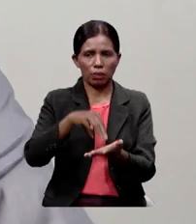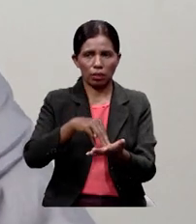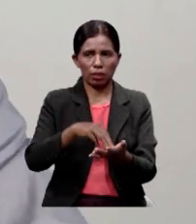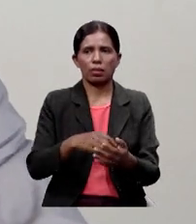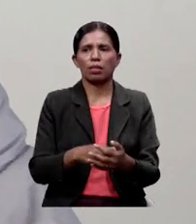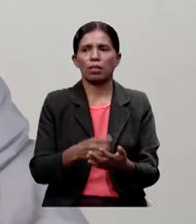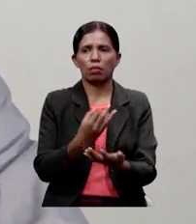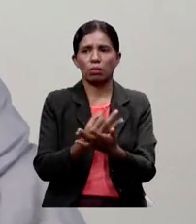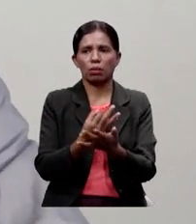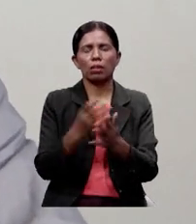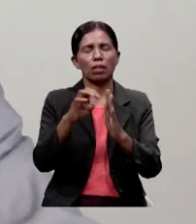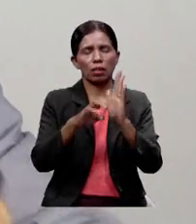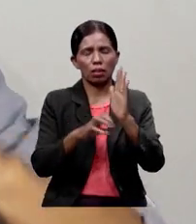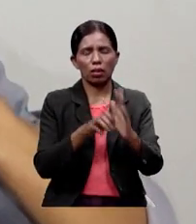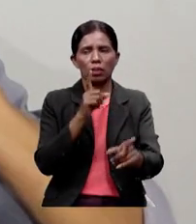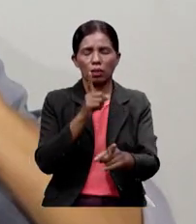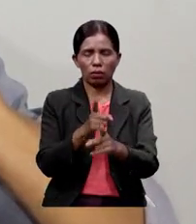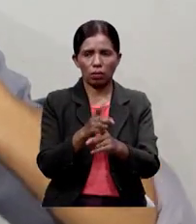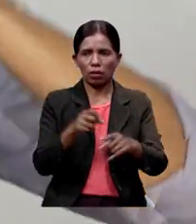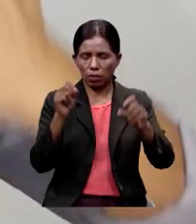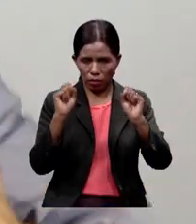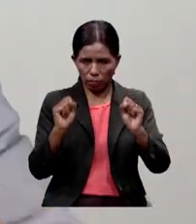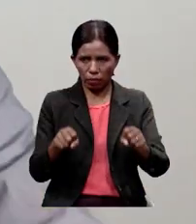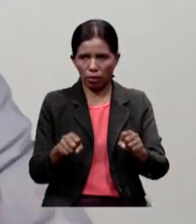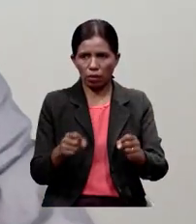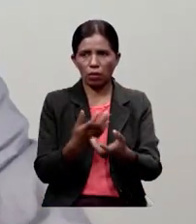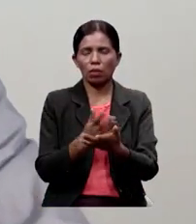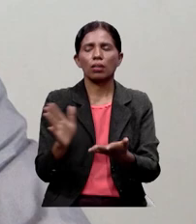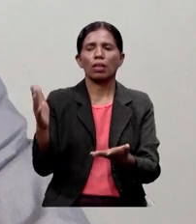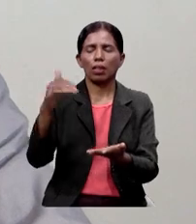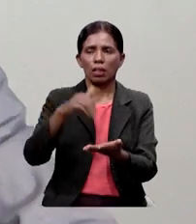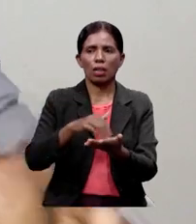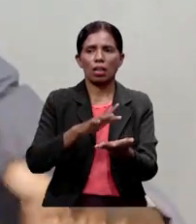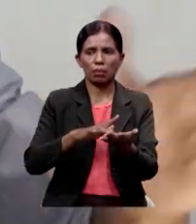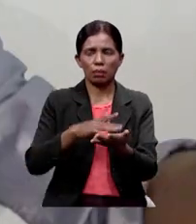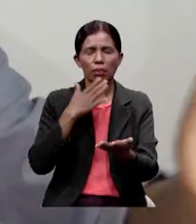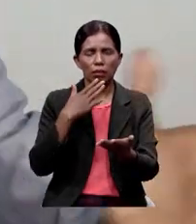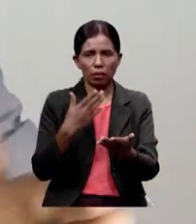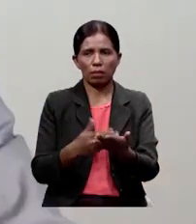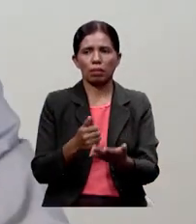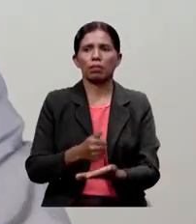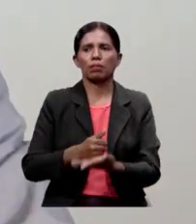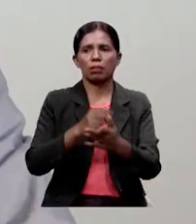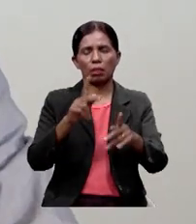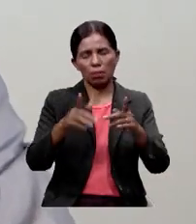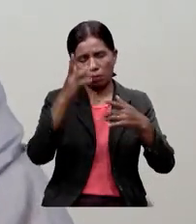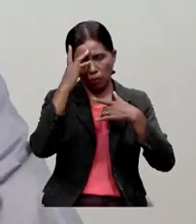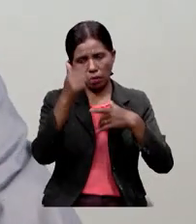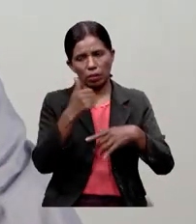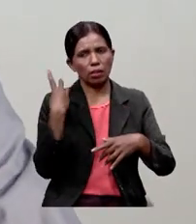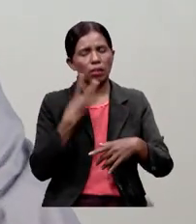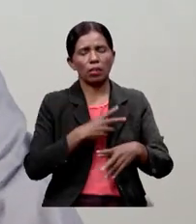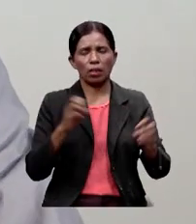ne osang staru ne dene mak lolos ne sei bele holatan ai mur kualidade dia klitan para tu atene bayar mura seruk ne bema kita la